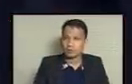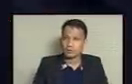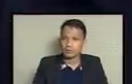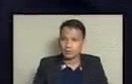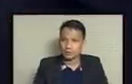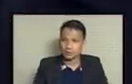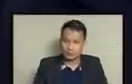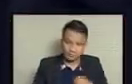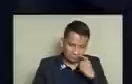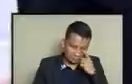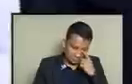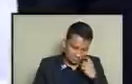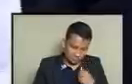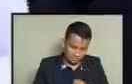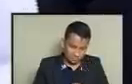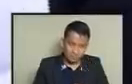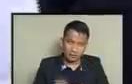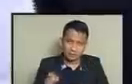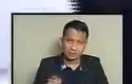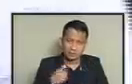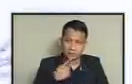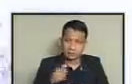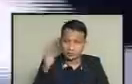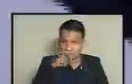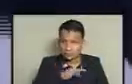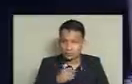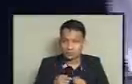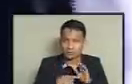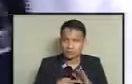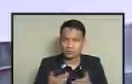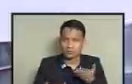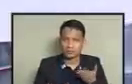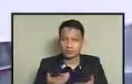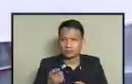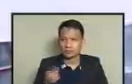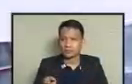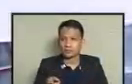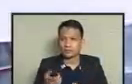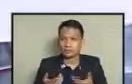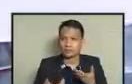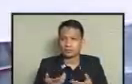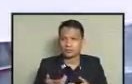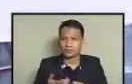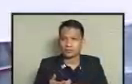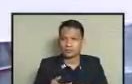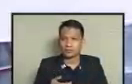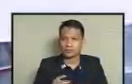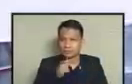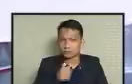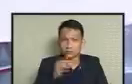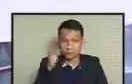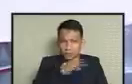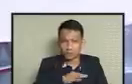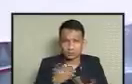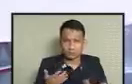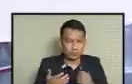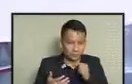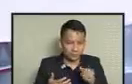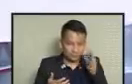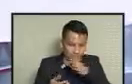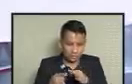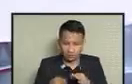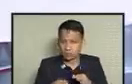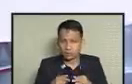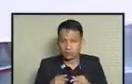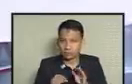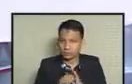Okay. Opo po, sir. I'm sure fake po ito, sir. Kung hindi man to fake, then maaaring, sorry sir, ako hindi to fake, halimbawa na lang, hindi to